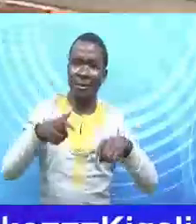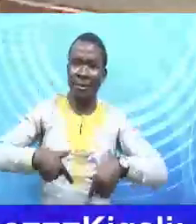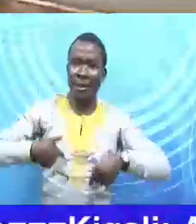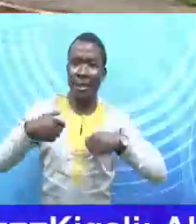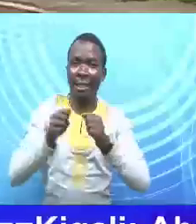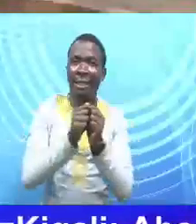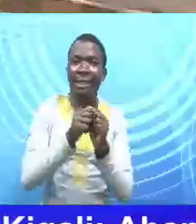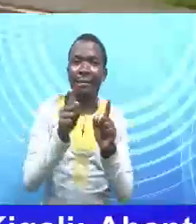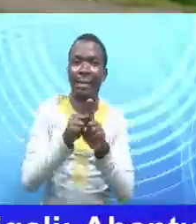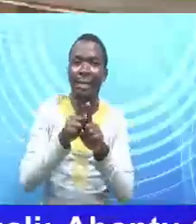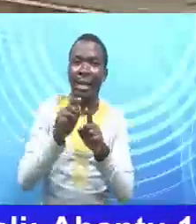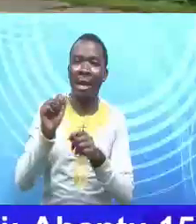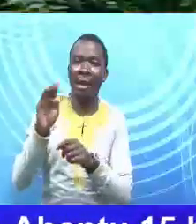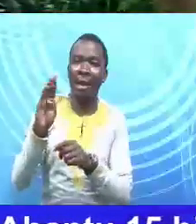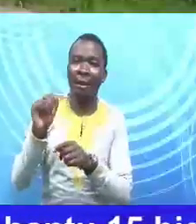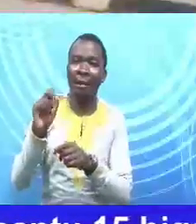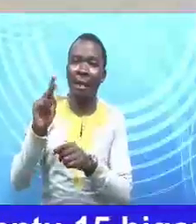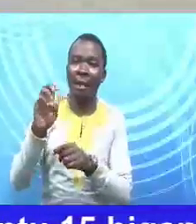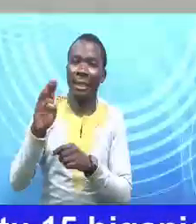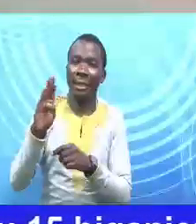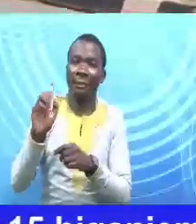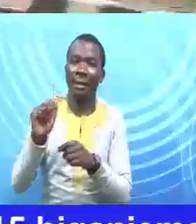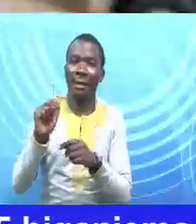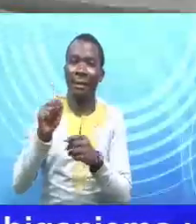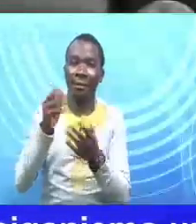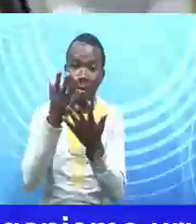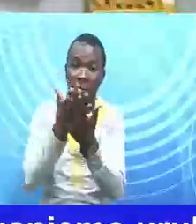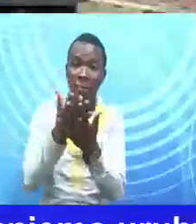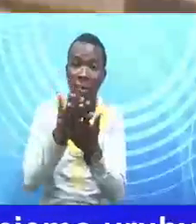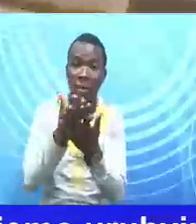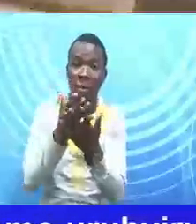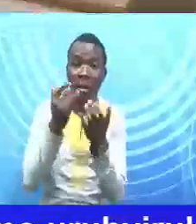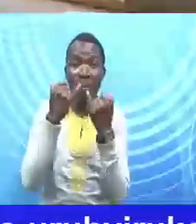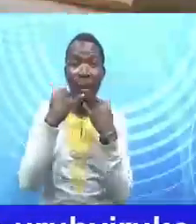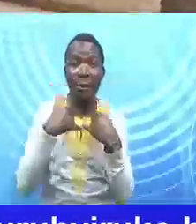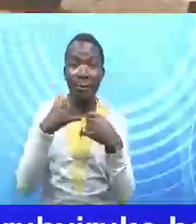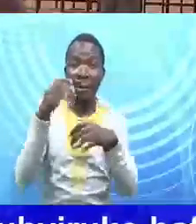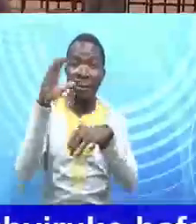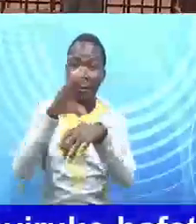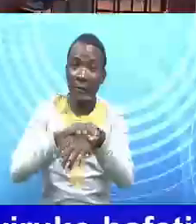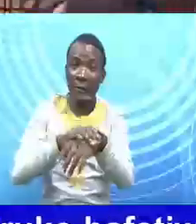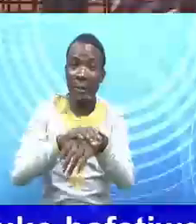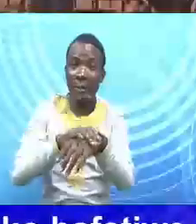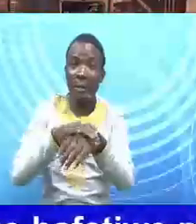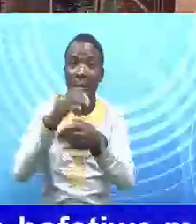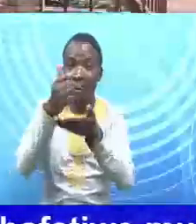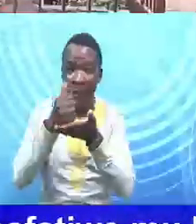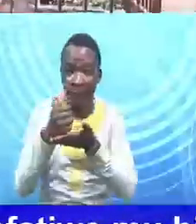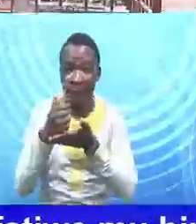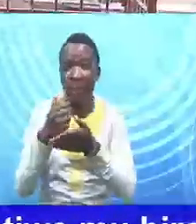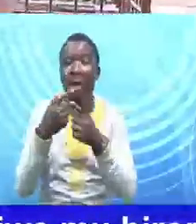nk'abakeye bararifunga nyine ese ko batubwira ngo bazana dufasha ntibadufashe